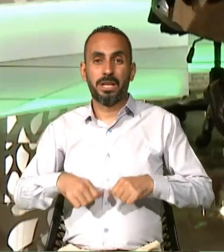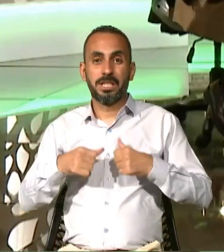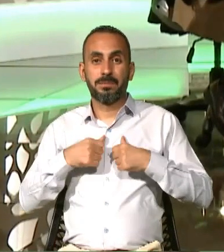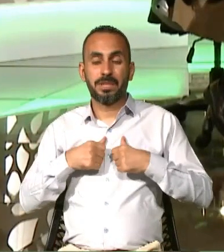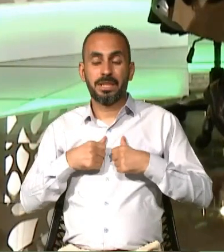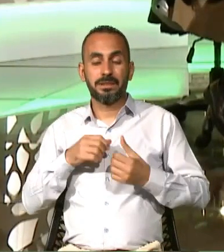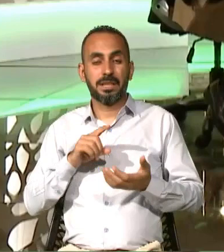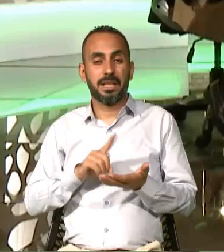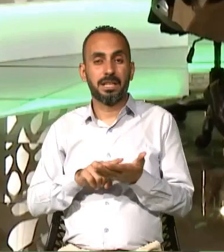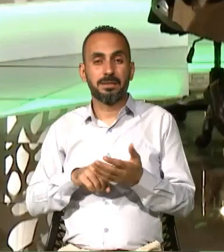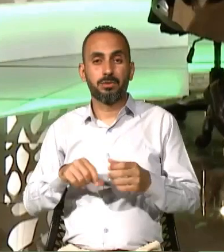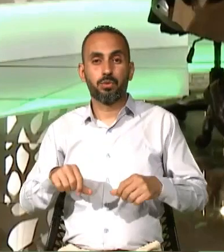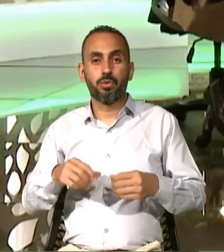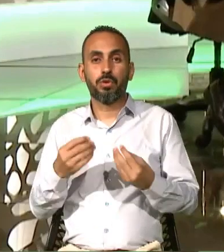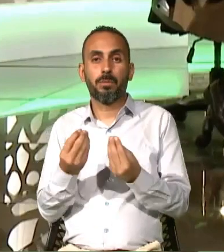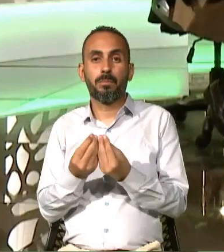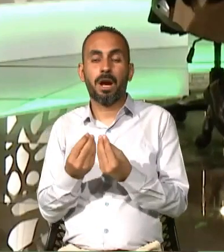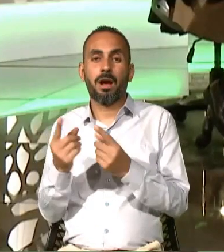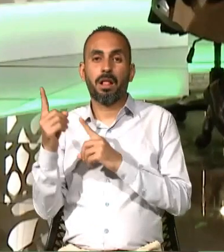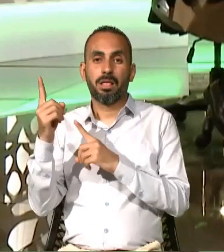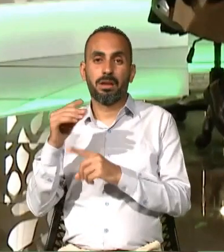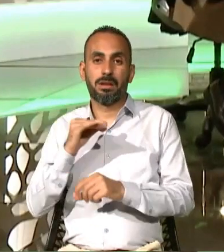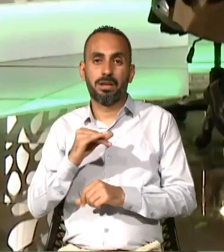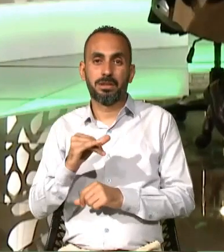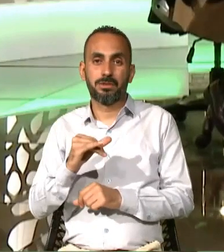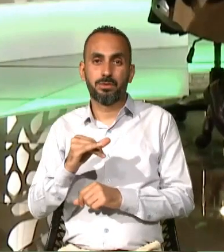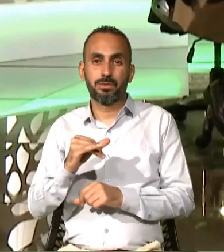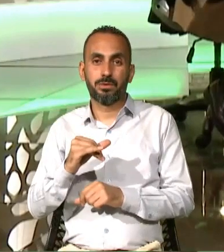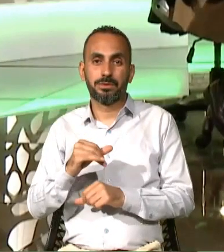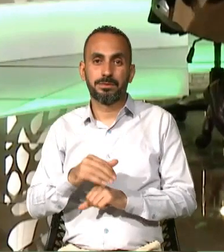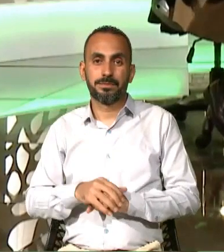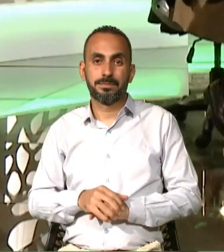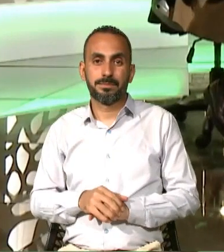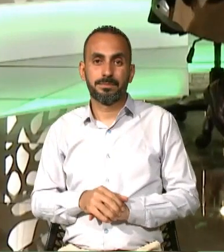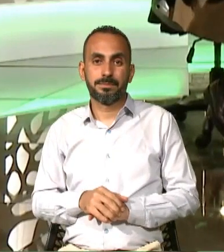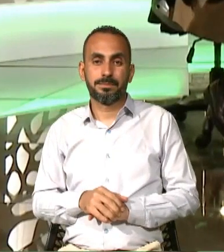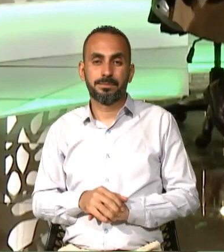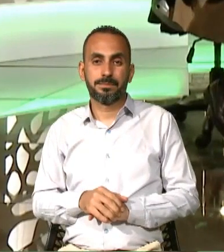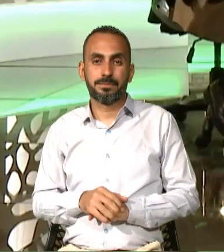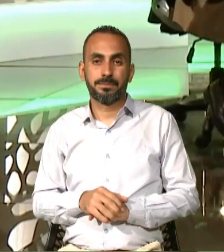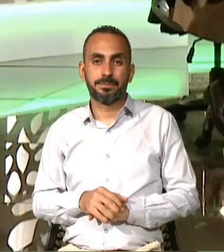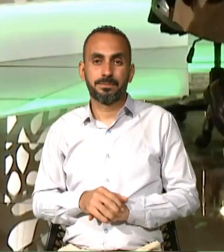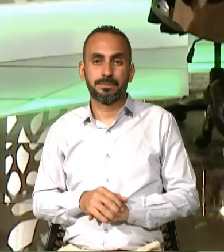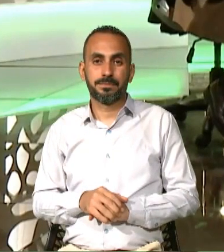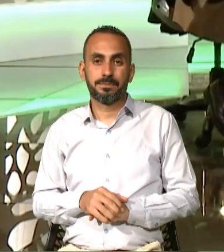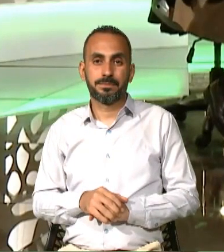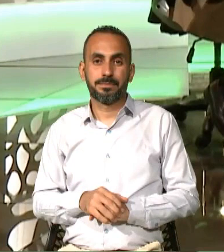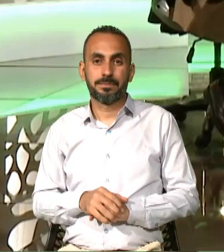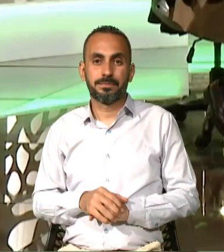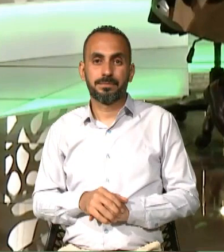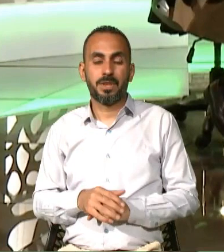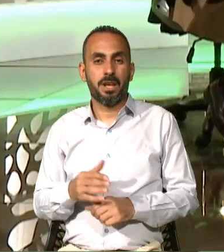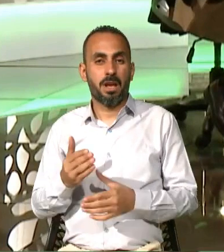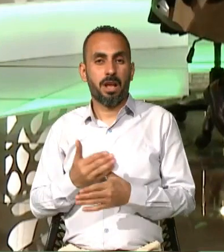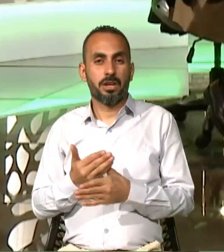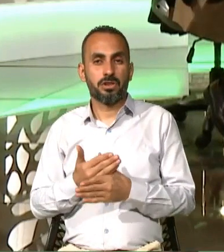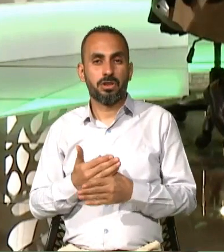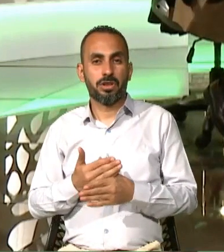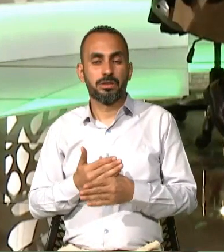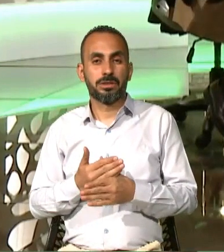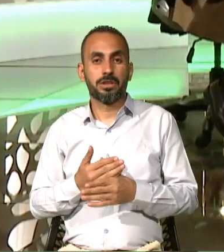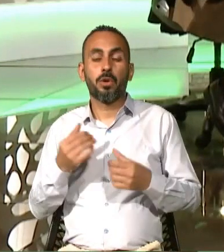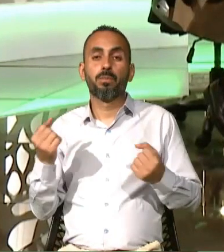دايم زي ما الشعب استعد طول الليله دي. احنا لازم الايام دي نستعد عشان نطلع من العالم بنكون